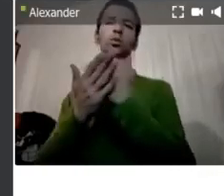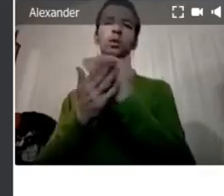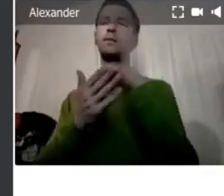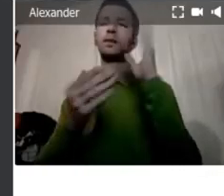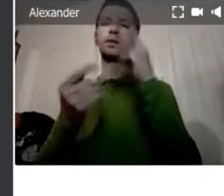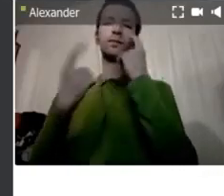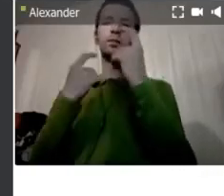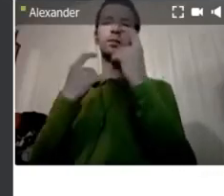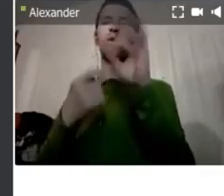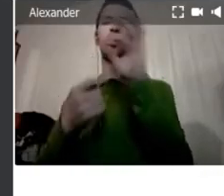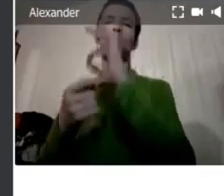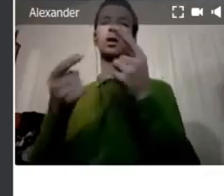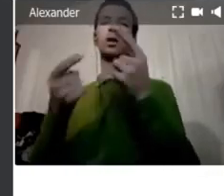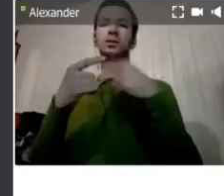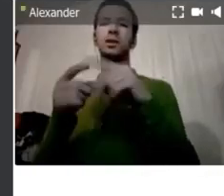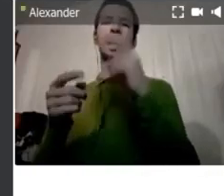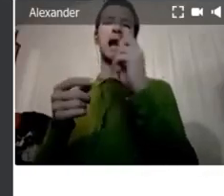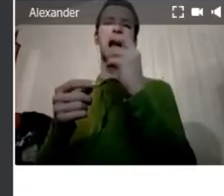сегмент рынка золота,